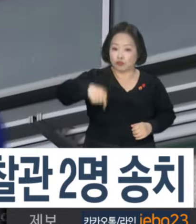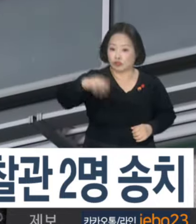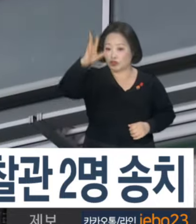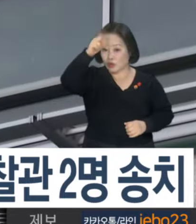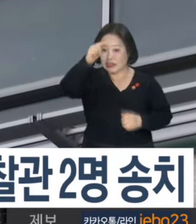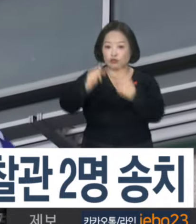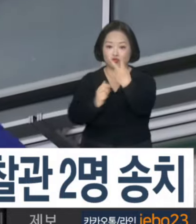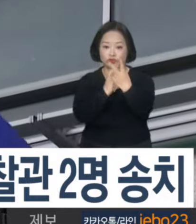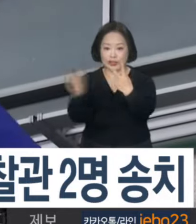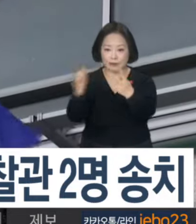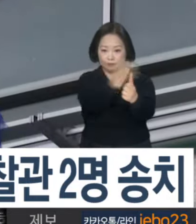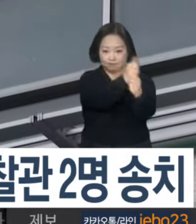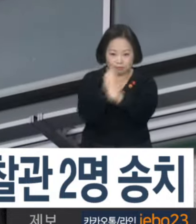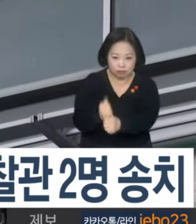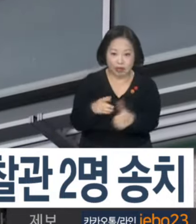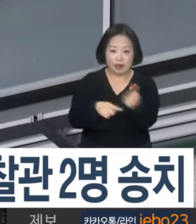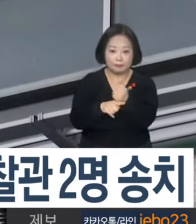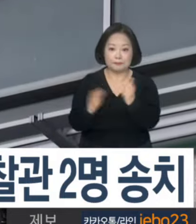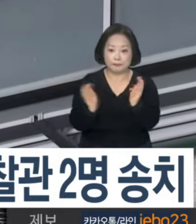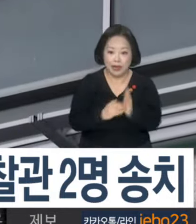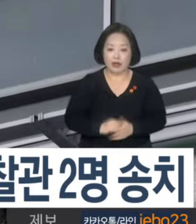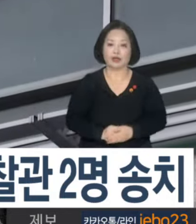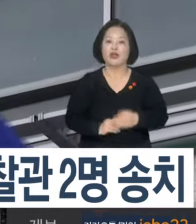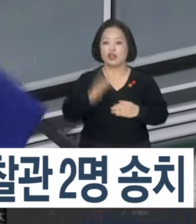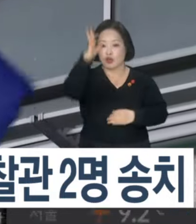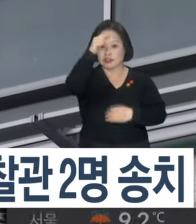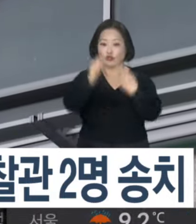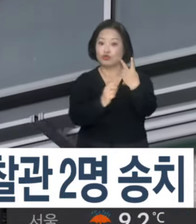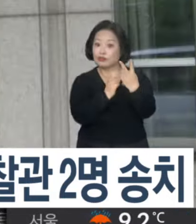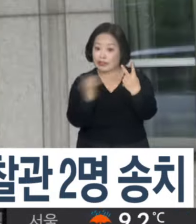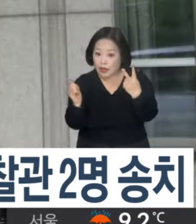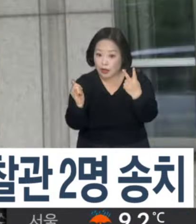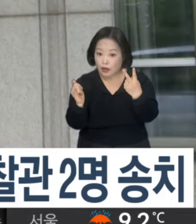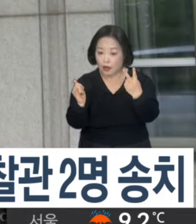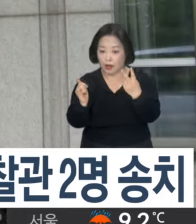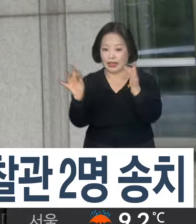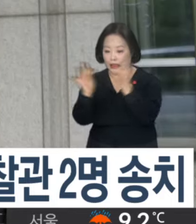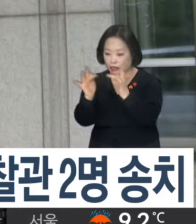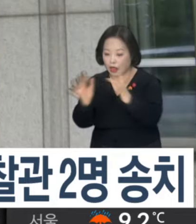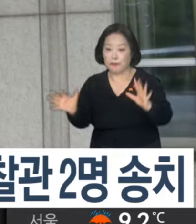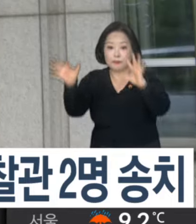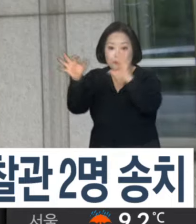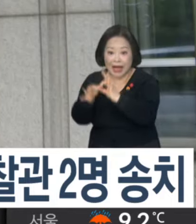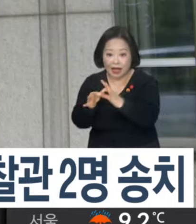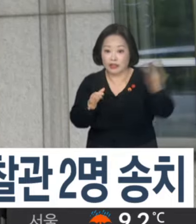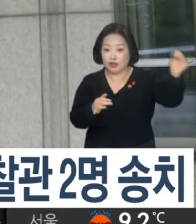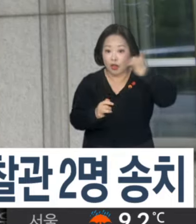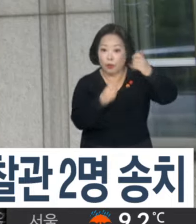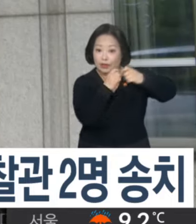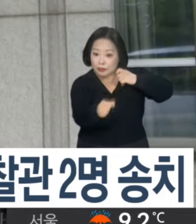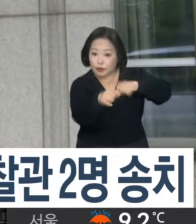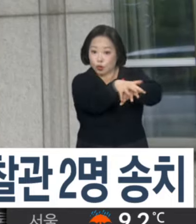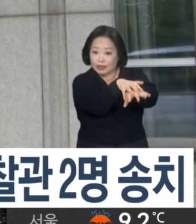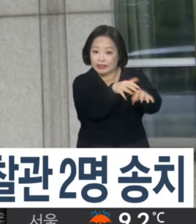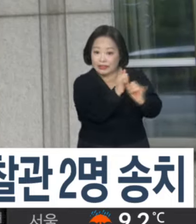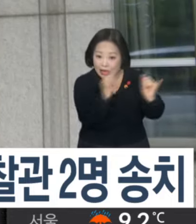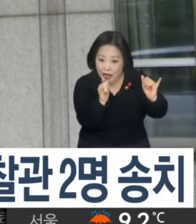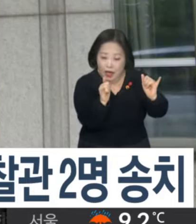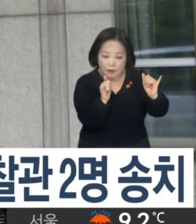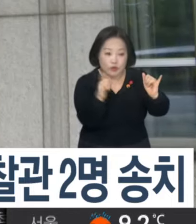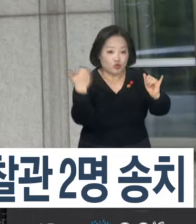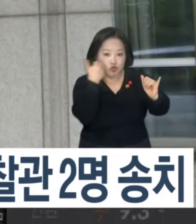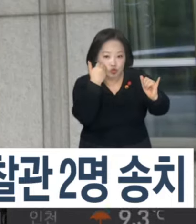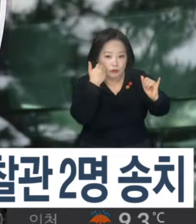입건에 송치했다고 밝혔습니다 등은 지난해 경찰 내부 시스템에 접속해 보이스 피싱 조직원들의 지명 수배